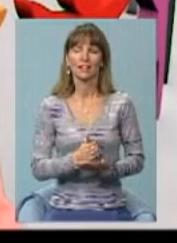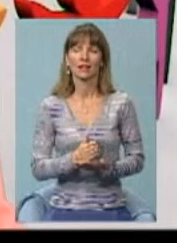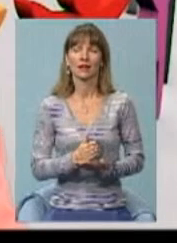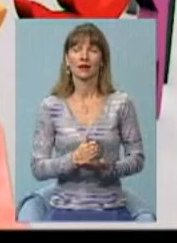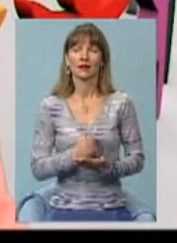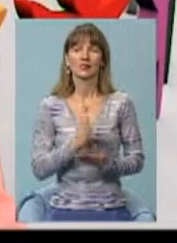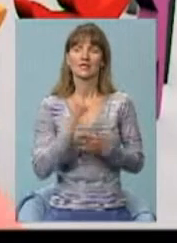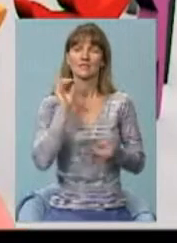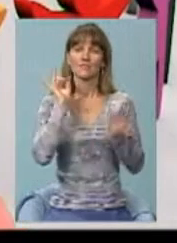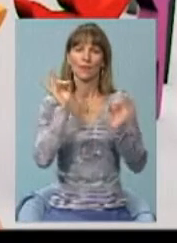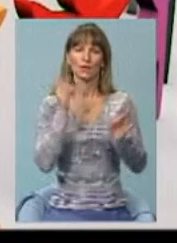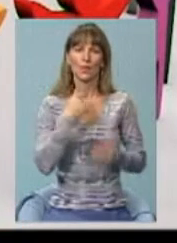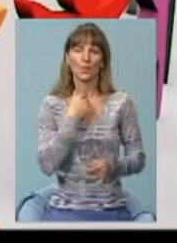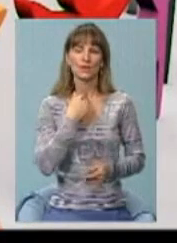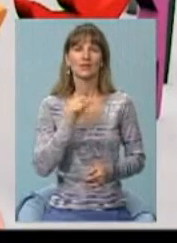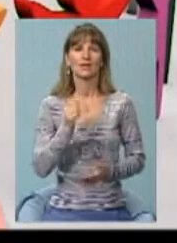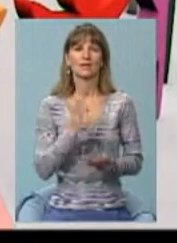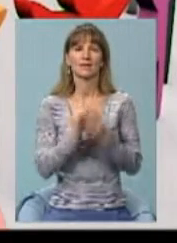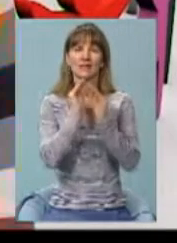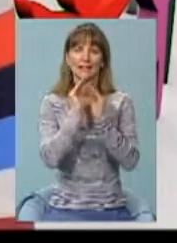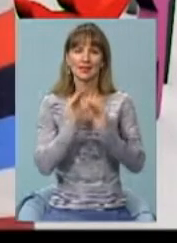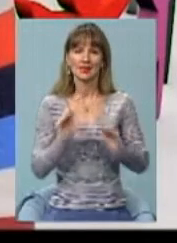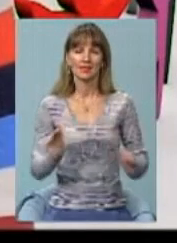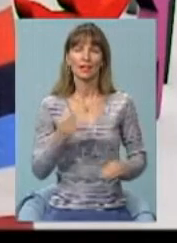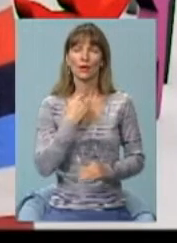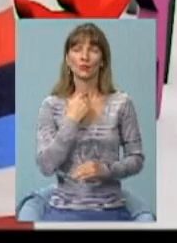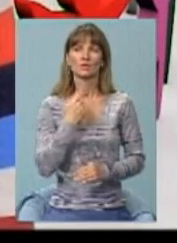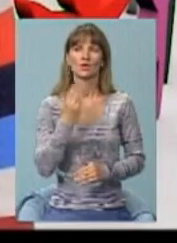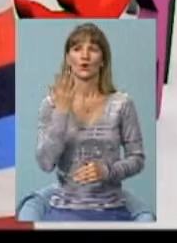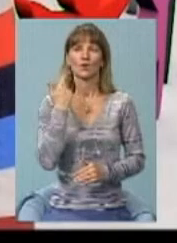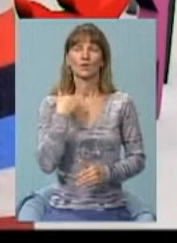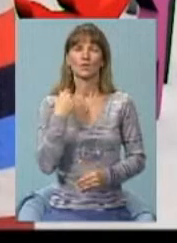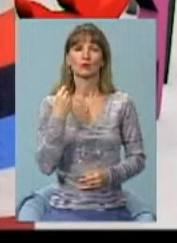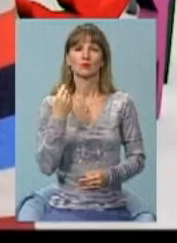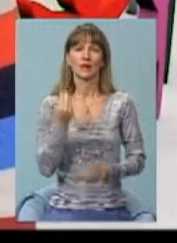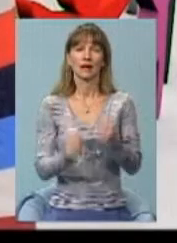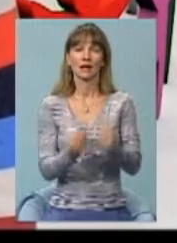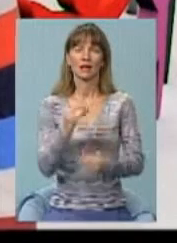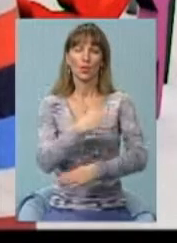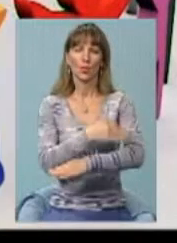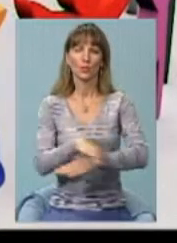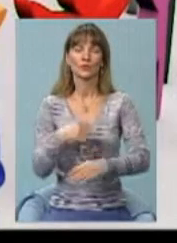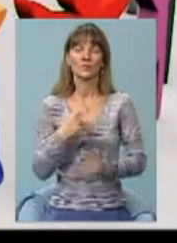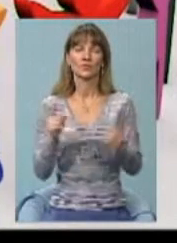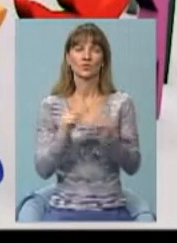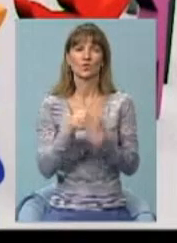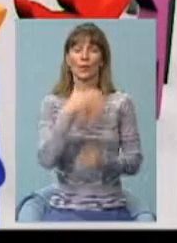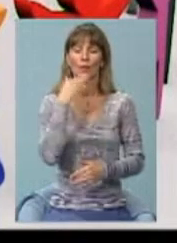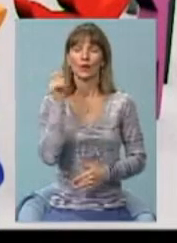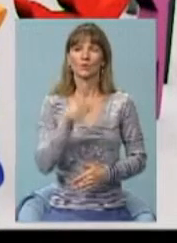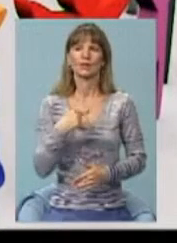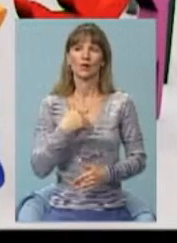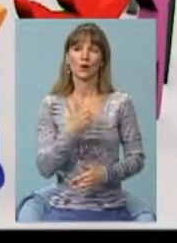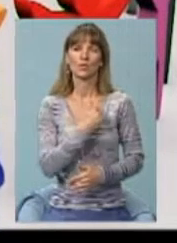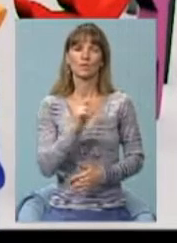есть звонкий голос, а есть тихий голос. Когда мы гуляем на улице, встречаем новых людей. Я